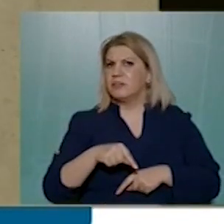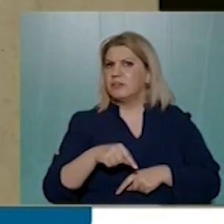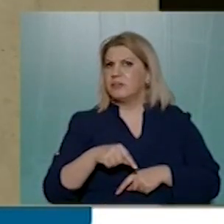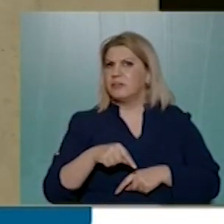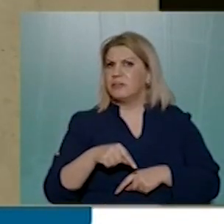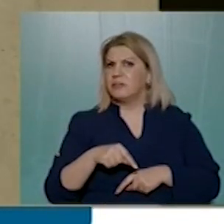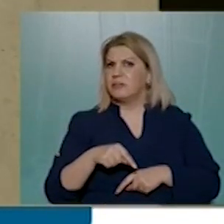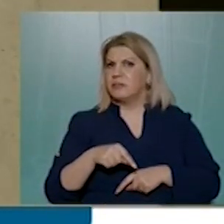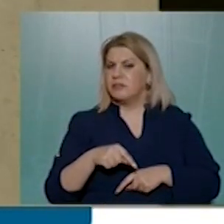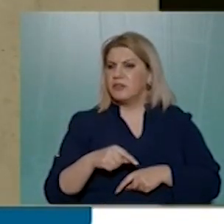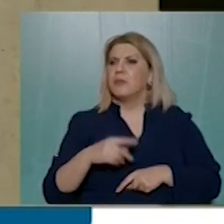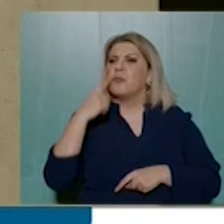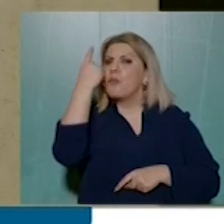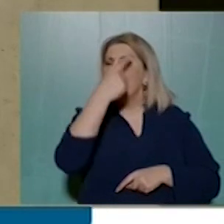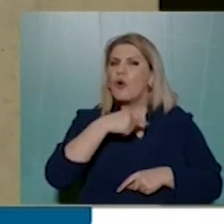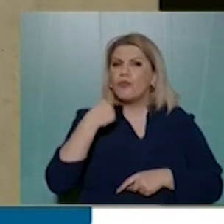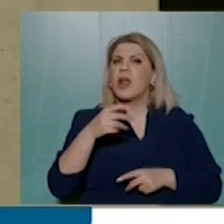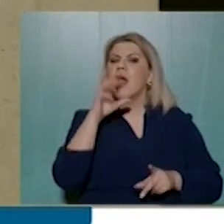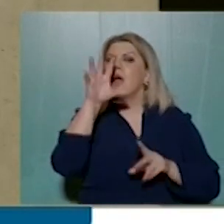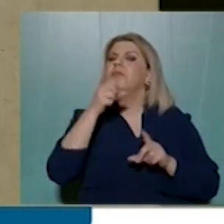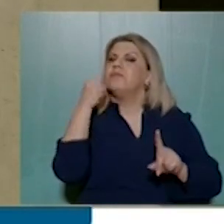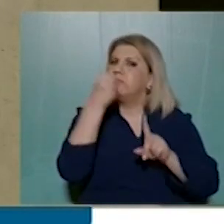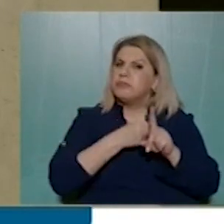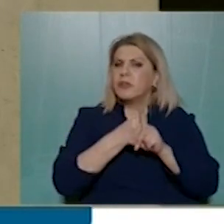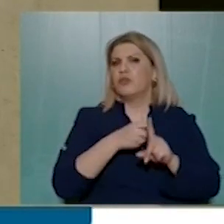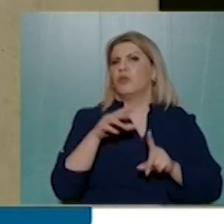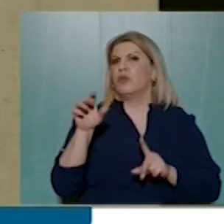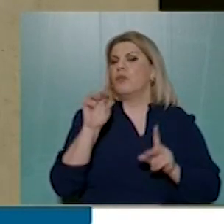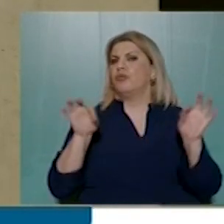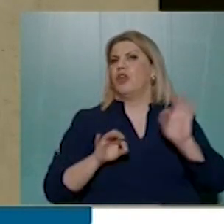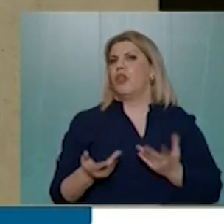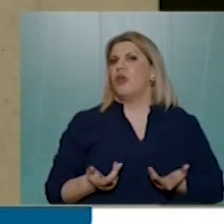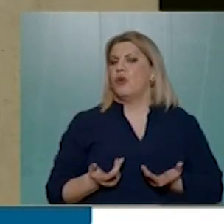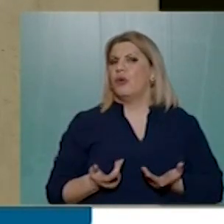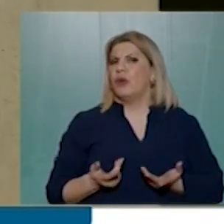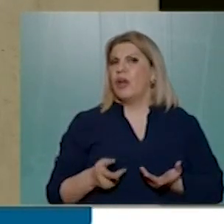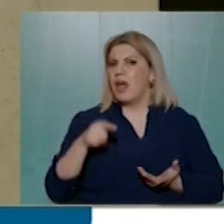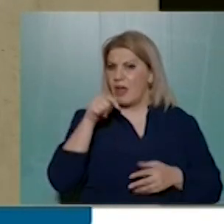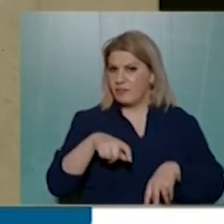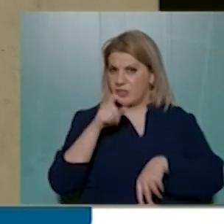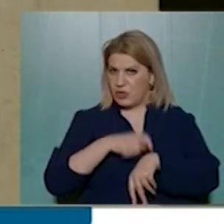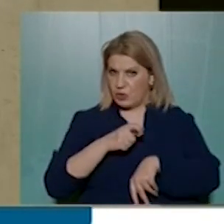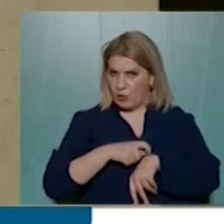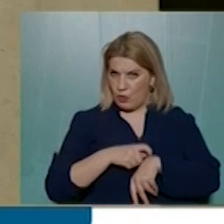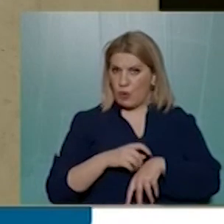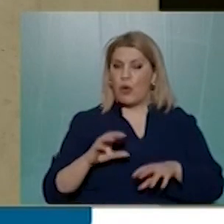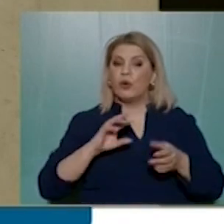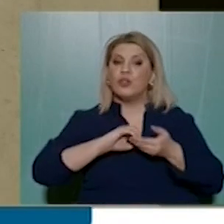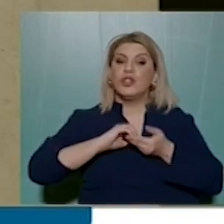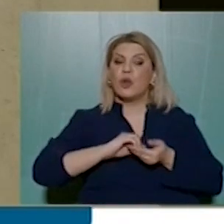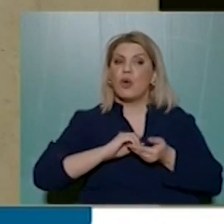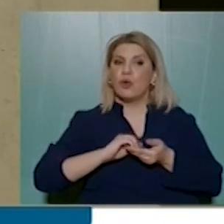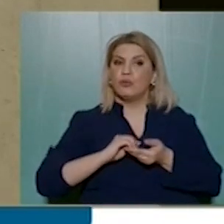για τη μορφή που θα επιλέξουν να παλέψουν ενάντια σε αυτό το νομοσχέδιο επισημαίνω ότι αυτή την ώρα ο